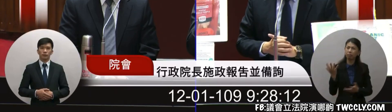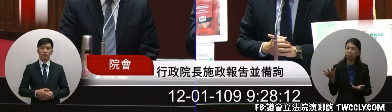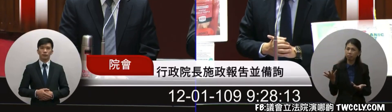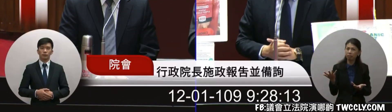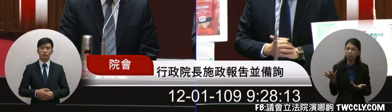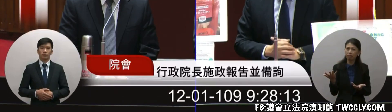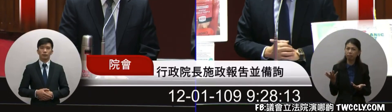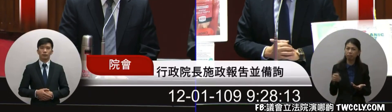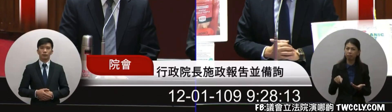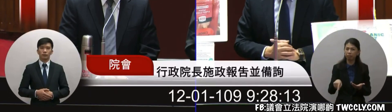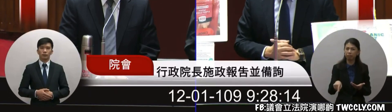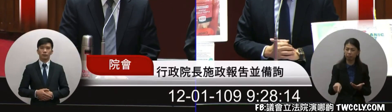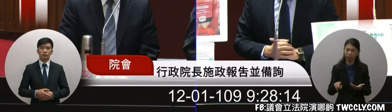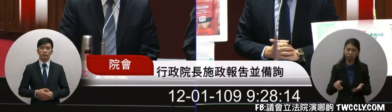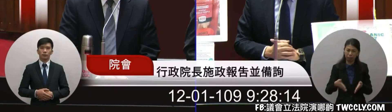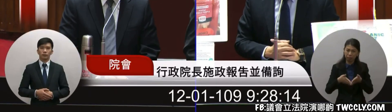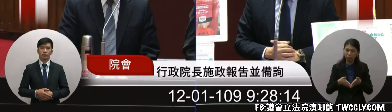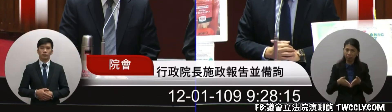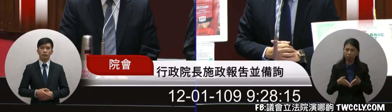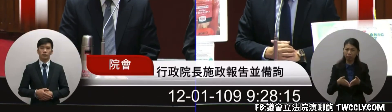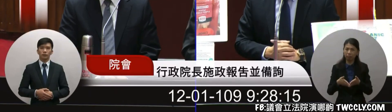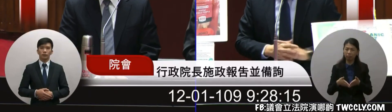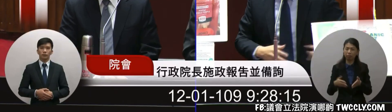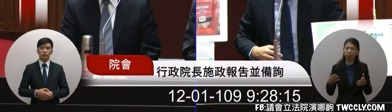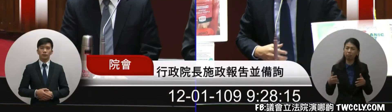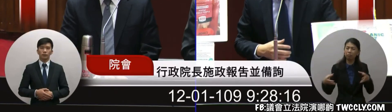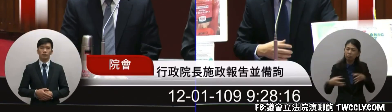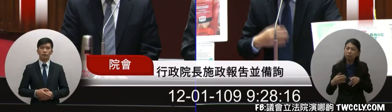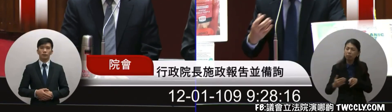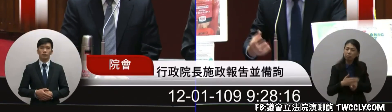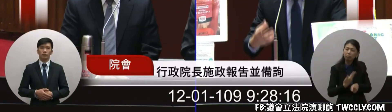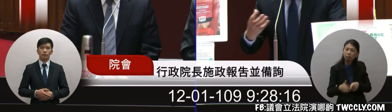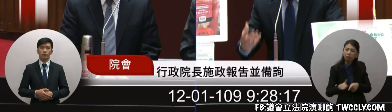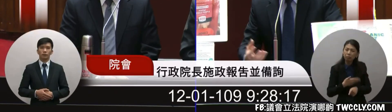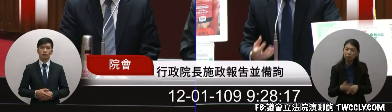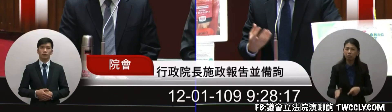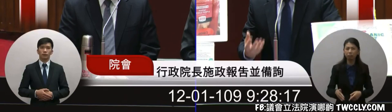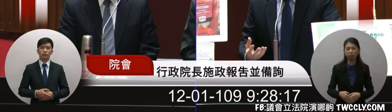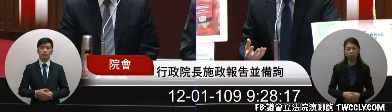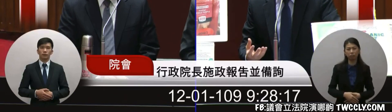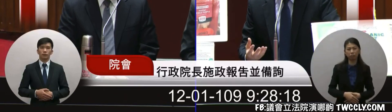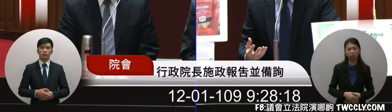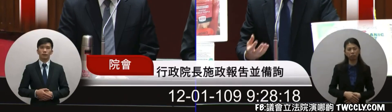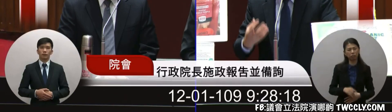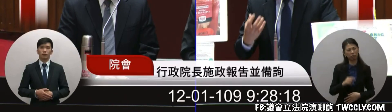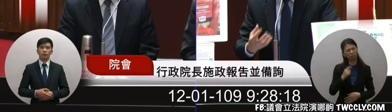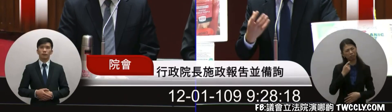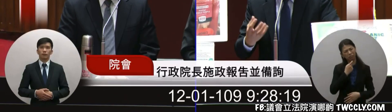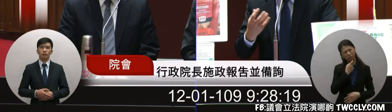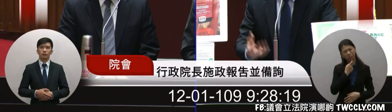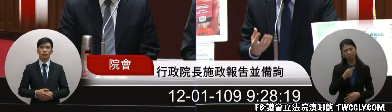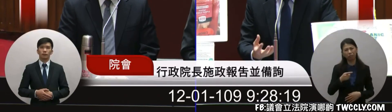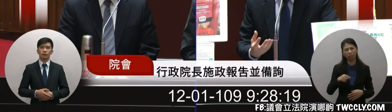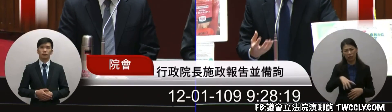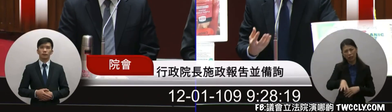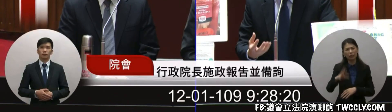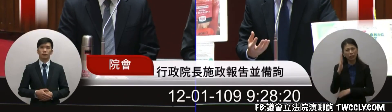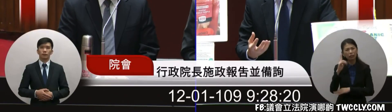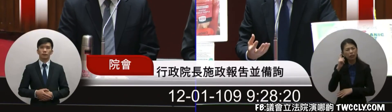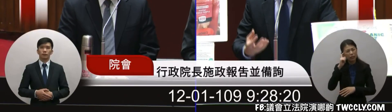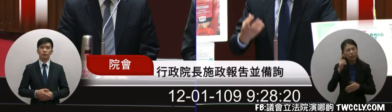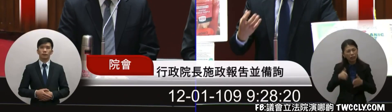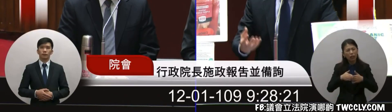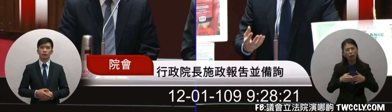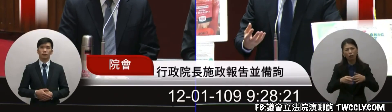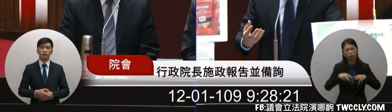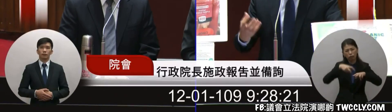真的赔了钱地方政府也要买单一些我不知道这东西现在看起来非常的矛盾当然地方政府想要这些我承认